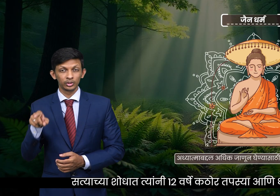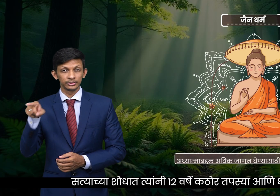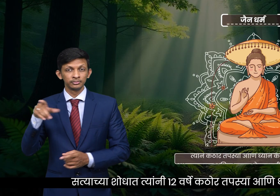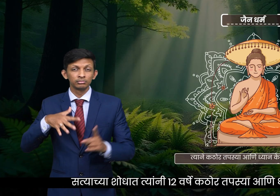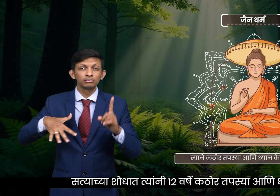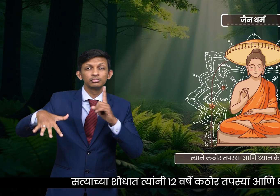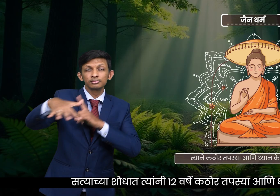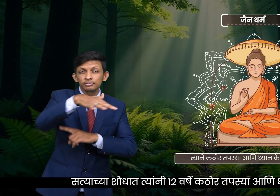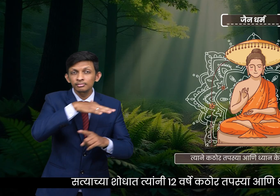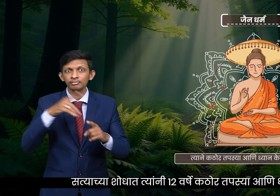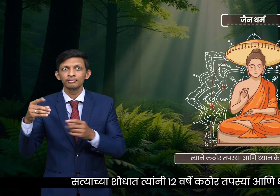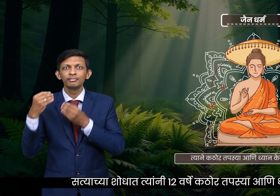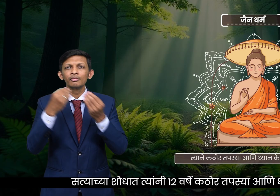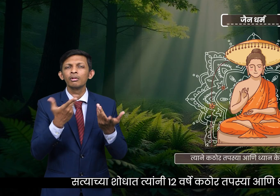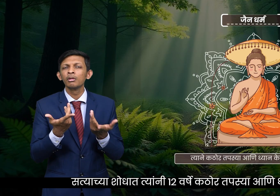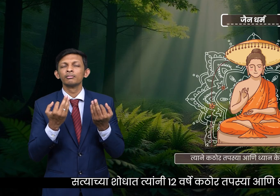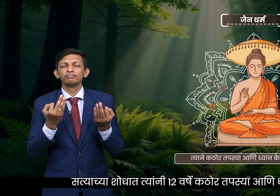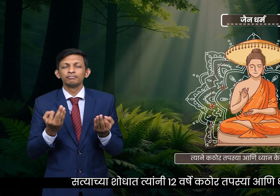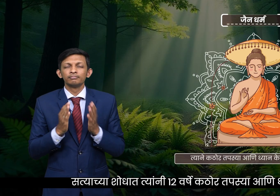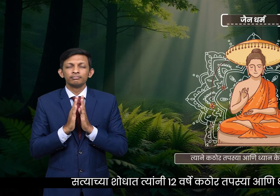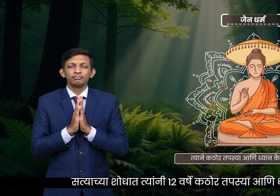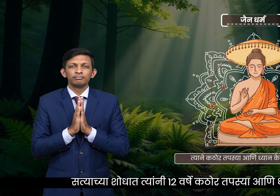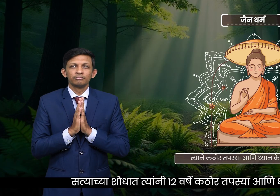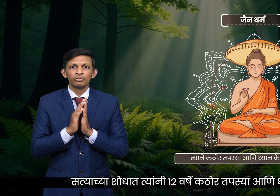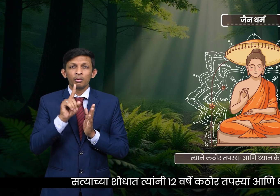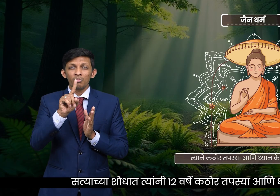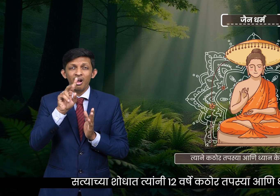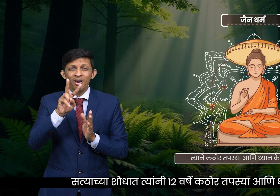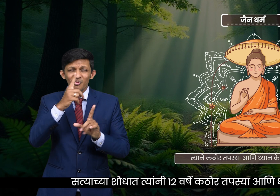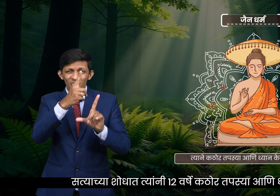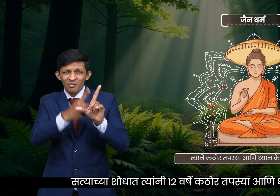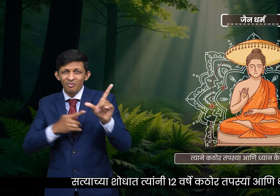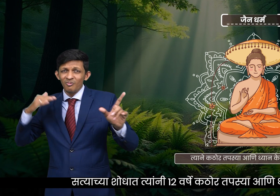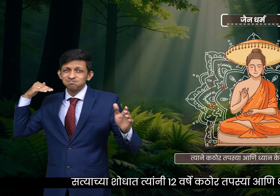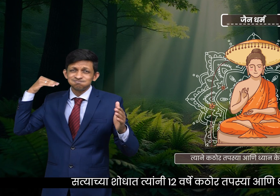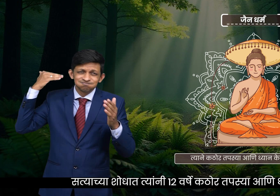सत्याच्या शोधात त्यांनी 12 वर्ष कठोर तपस्या आणि ध्यान केले.